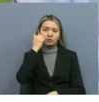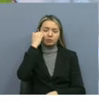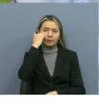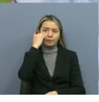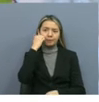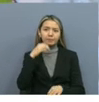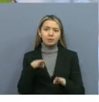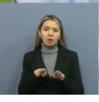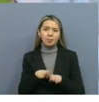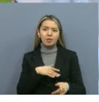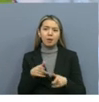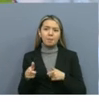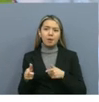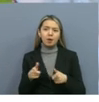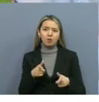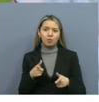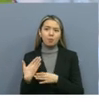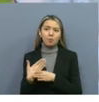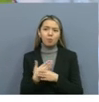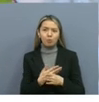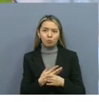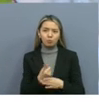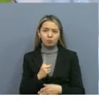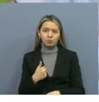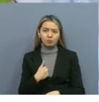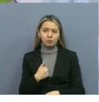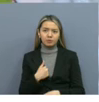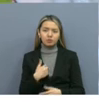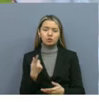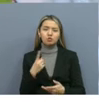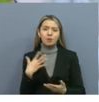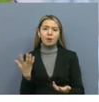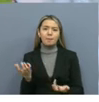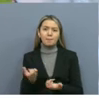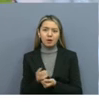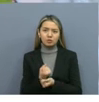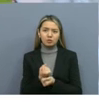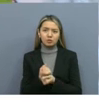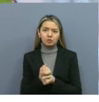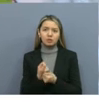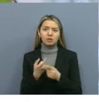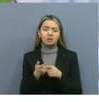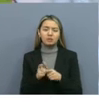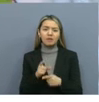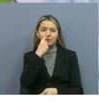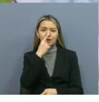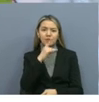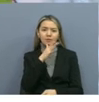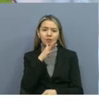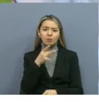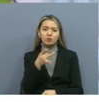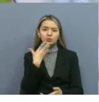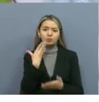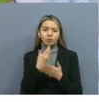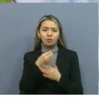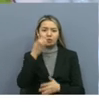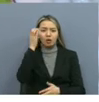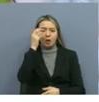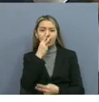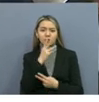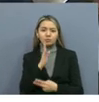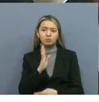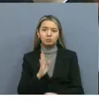Осы дайындап көмектескен үшін, қолдаған үшін және де осы алдағы уақытта республикалық сайыста өз білімімді көрсетемін деп